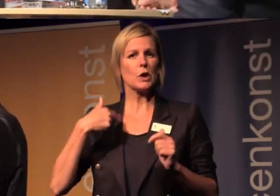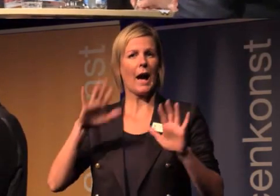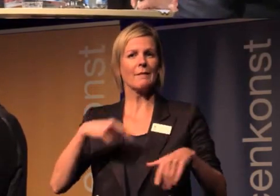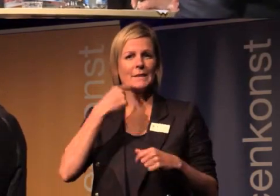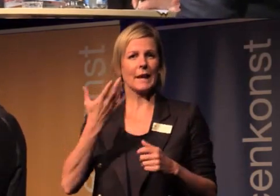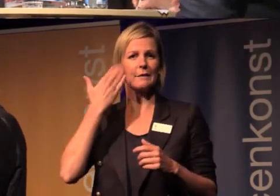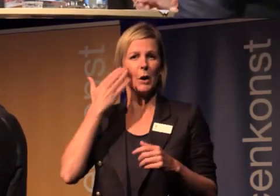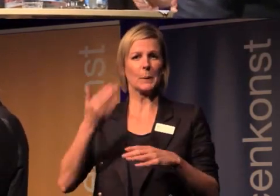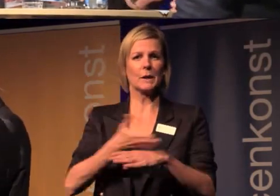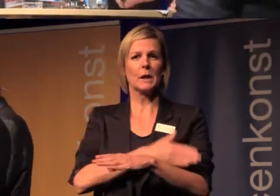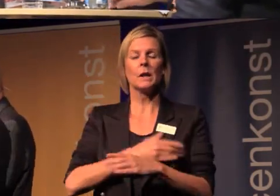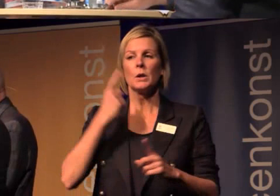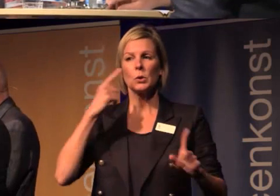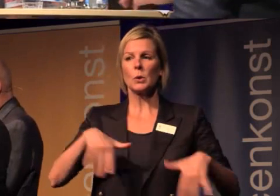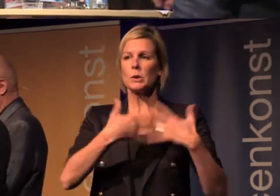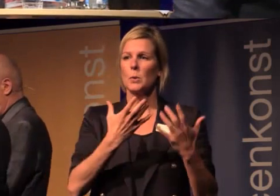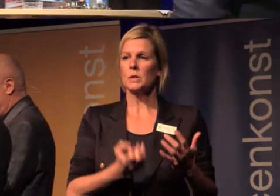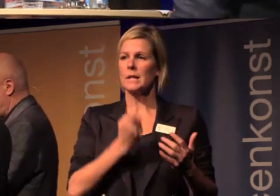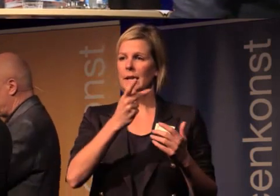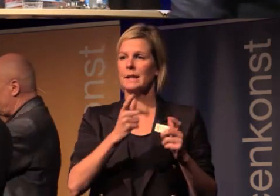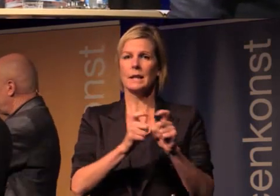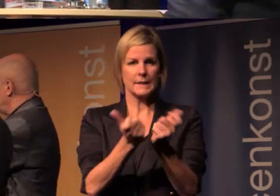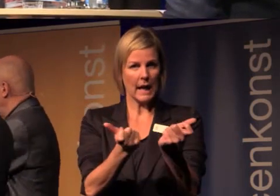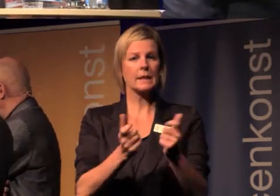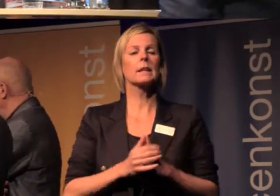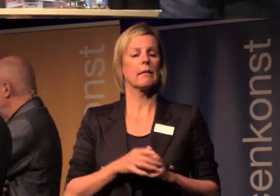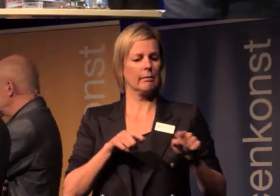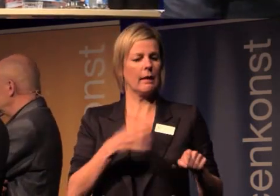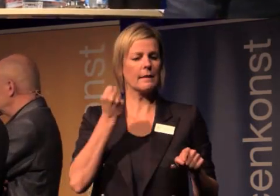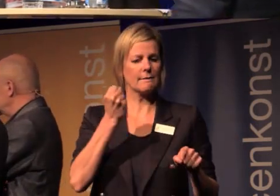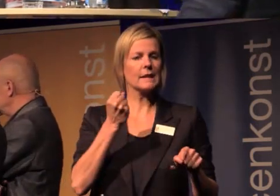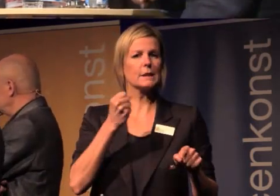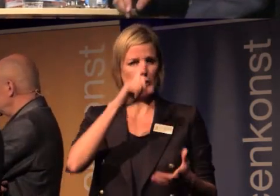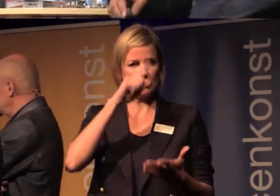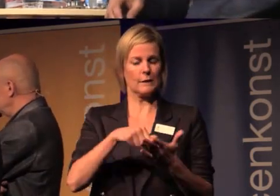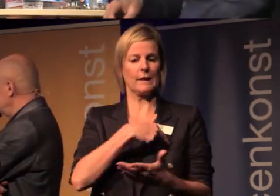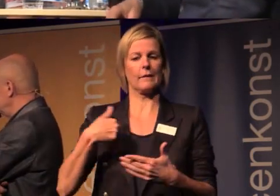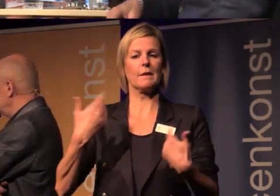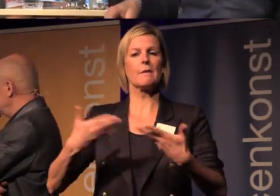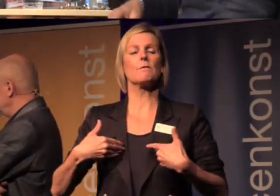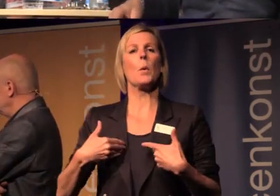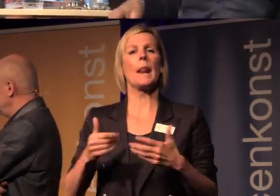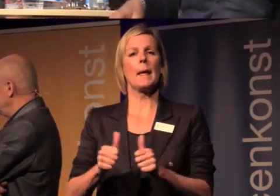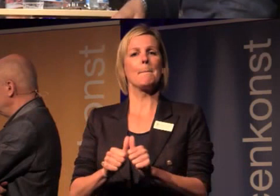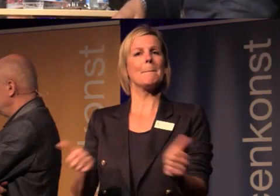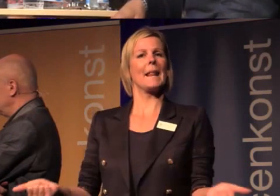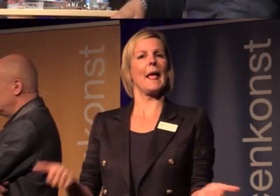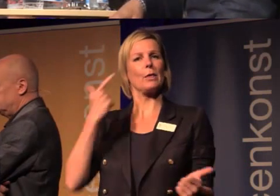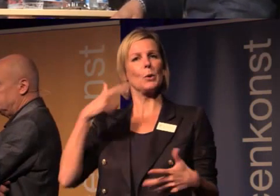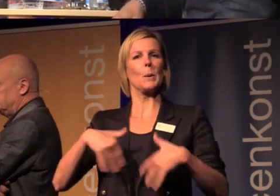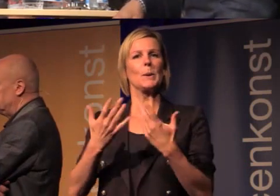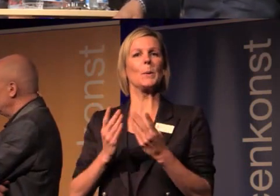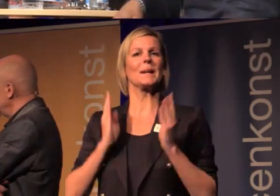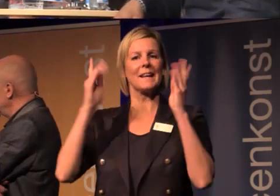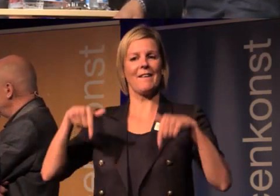gånger, in och kan spela en väldigt viktig roll för att vi ska ha ett brett kulturliv över hela Sverige. Därför att det